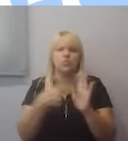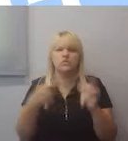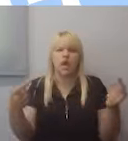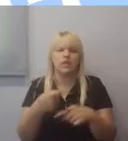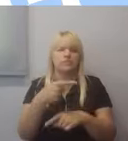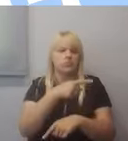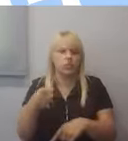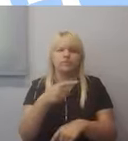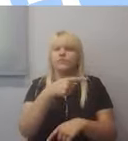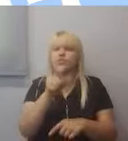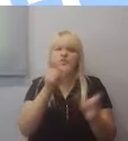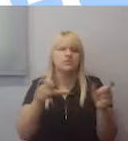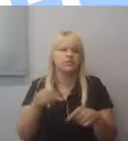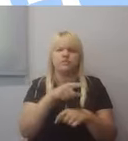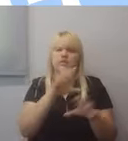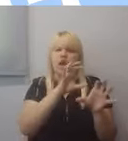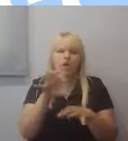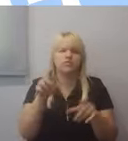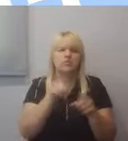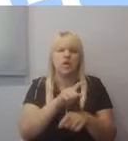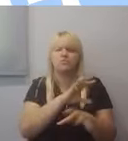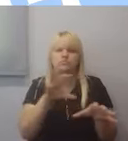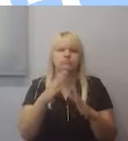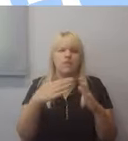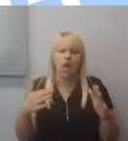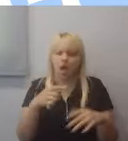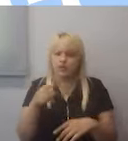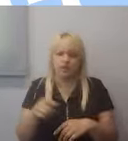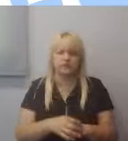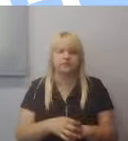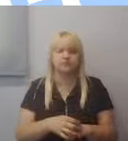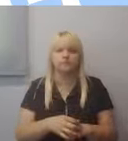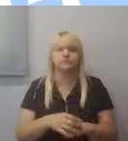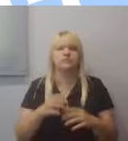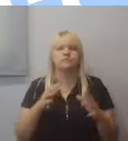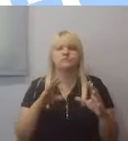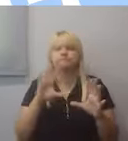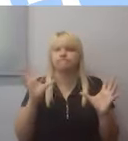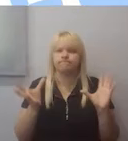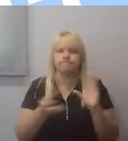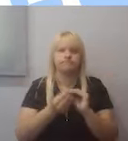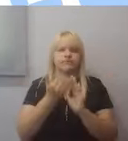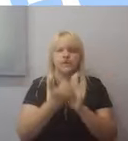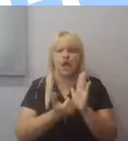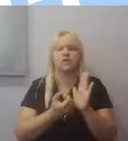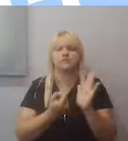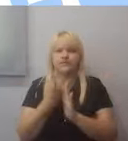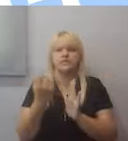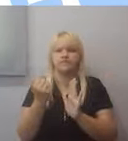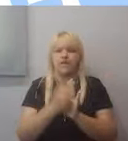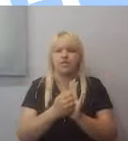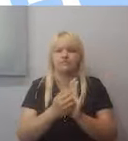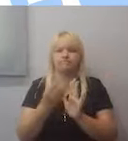aprūpēti bet viņi tiek aprūpēti mājās tāda vienota saraksta izveide ja jo šobrīd ir tā kad ir nianses